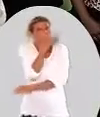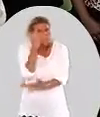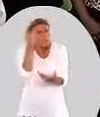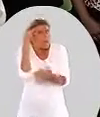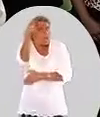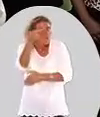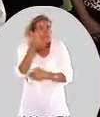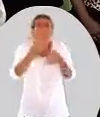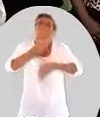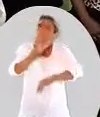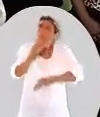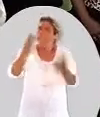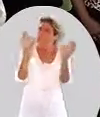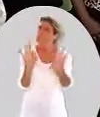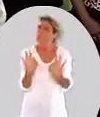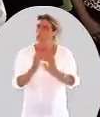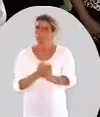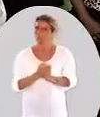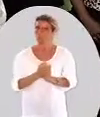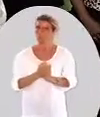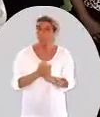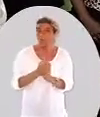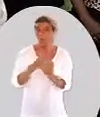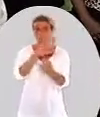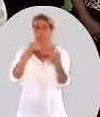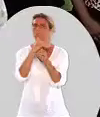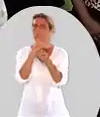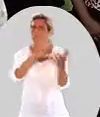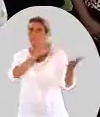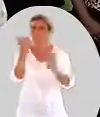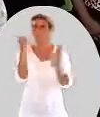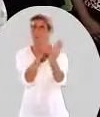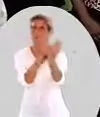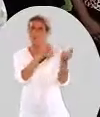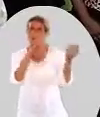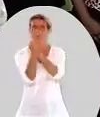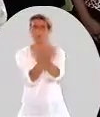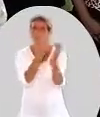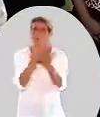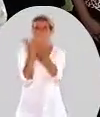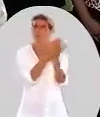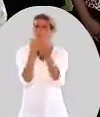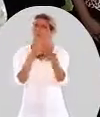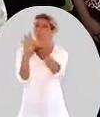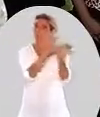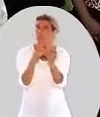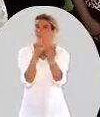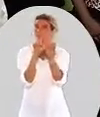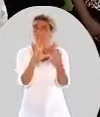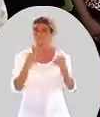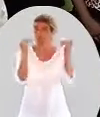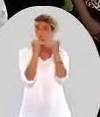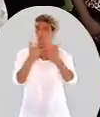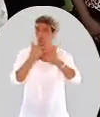mais juste construire une société meilleure ou partage solidarité et égalité des chances